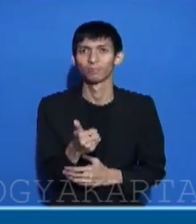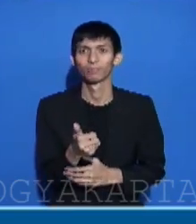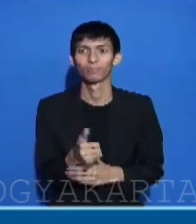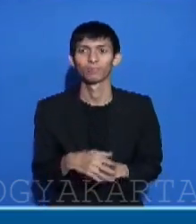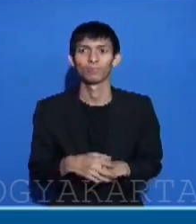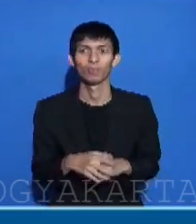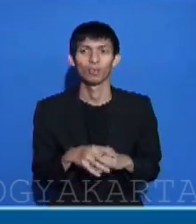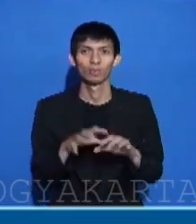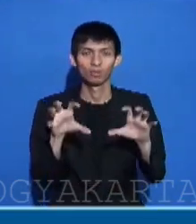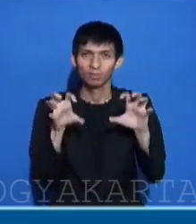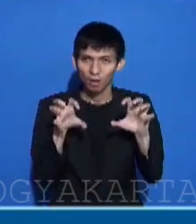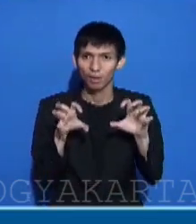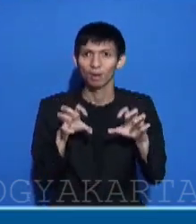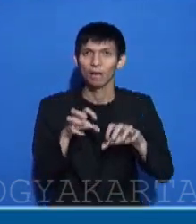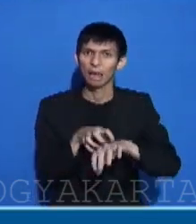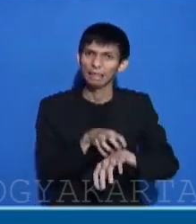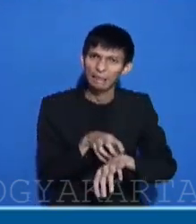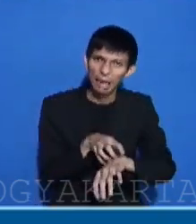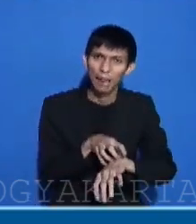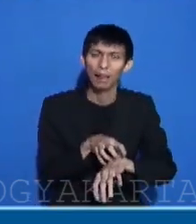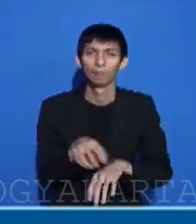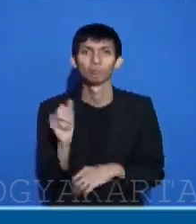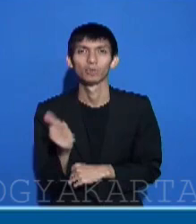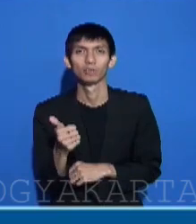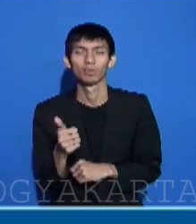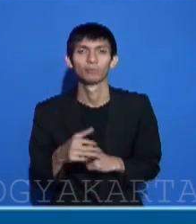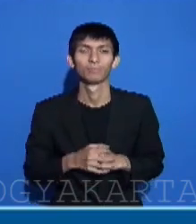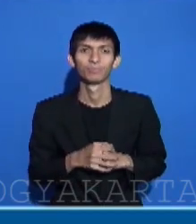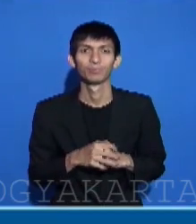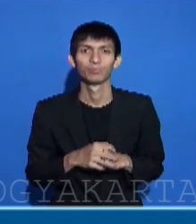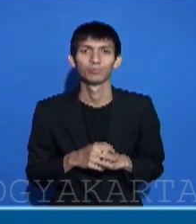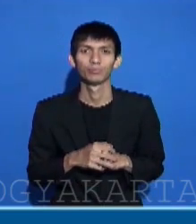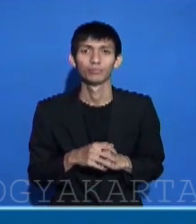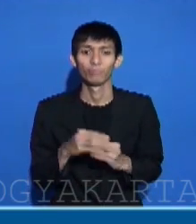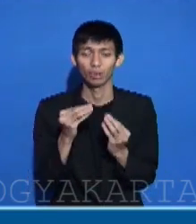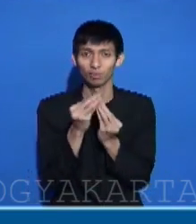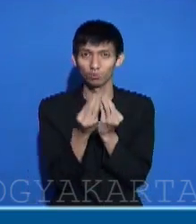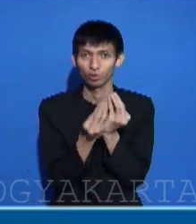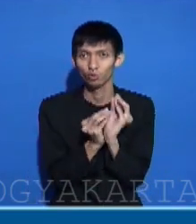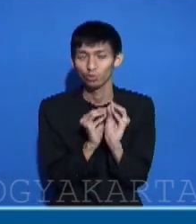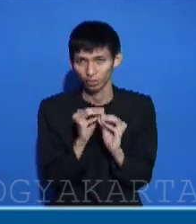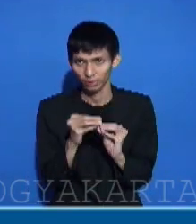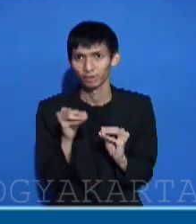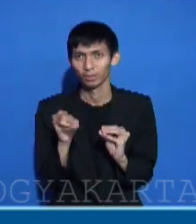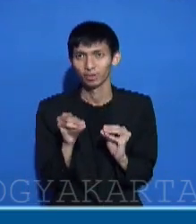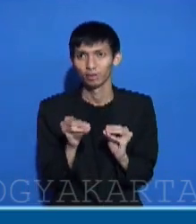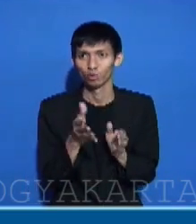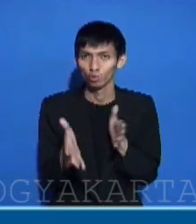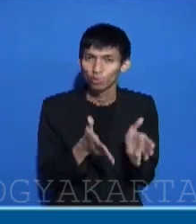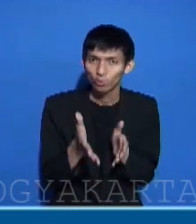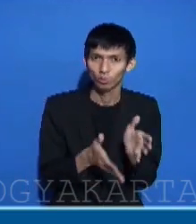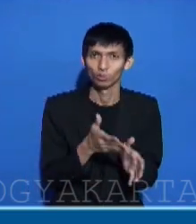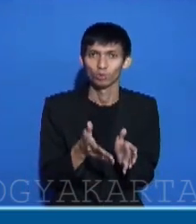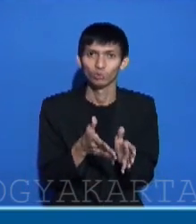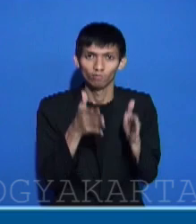Kang -gel taneman widuri prasasatenriat ingkang